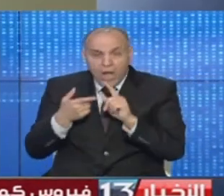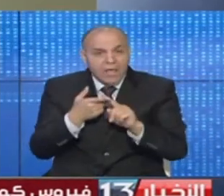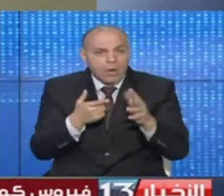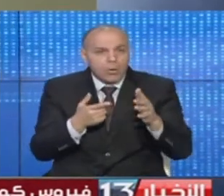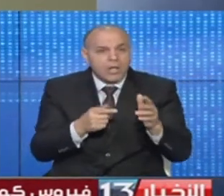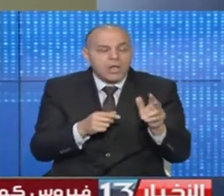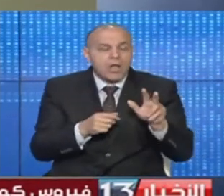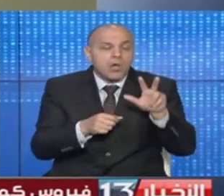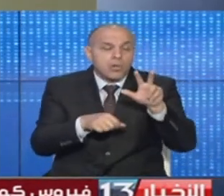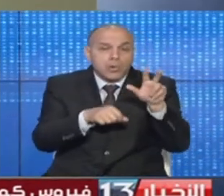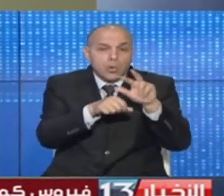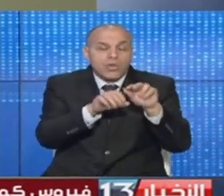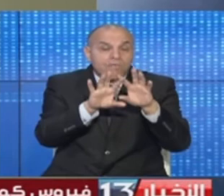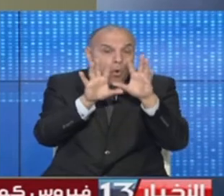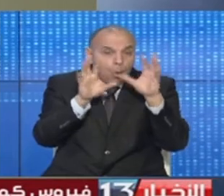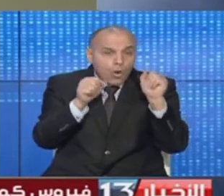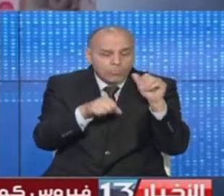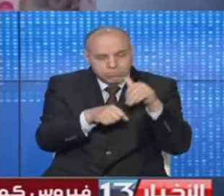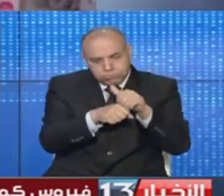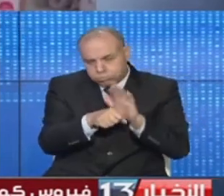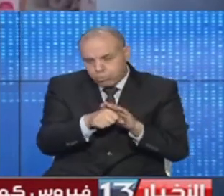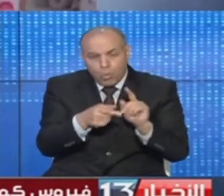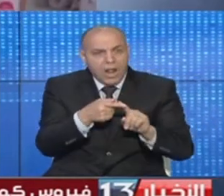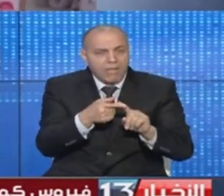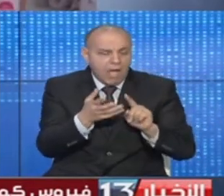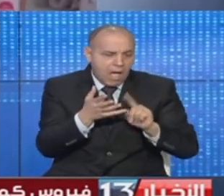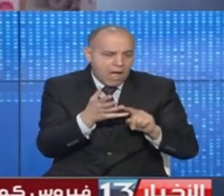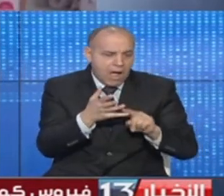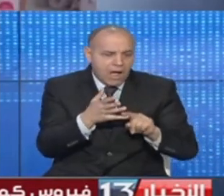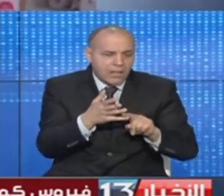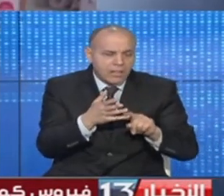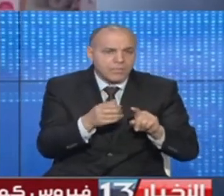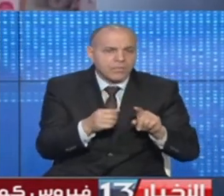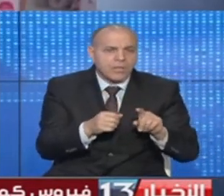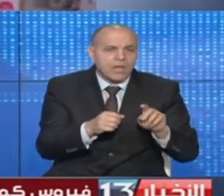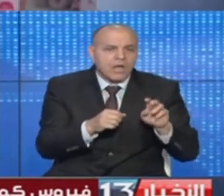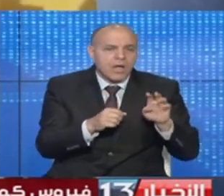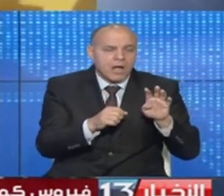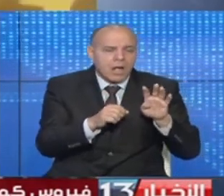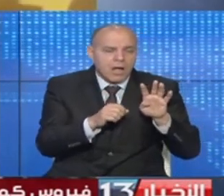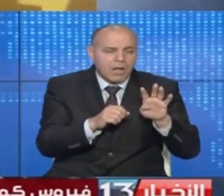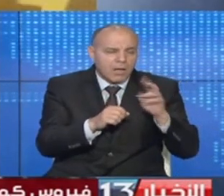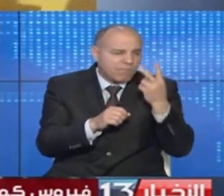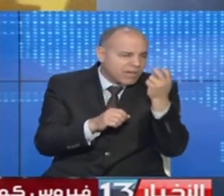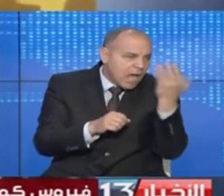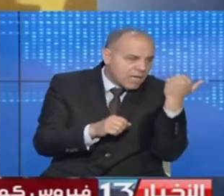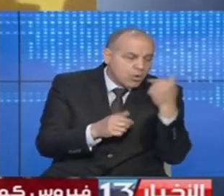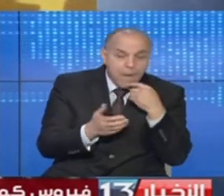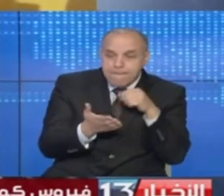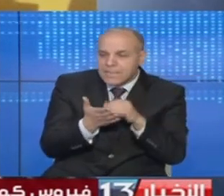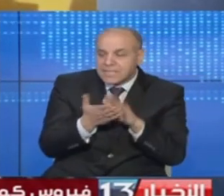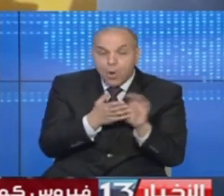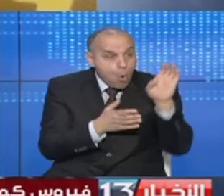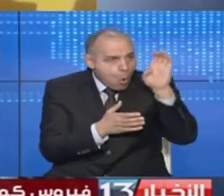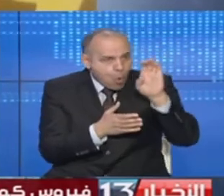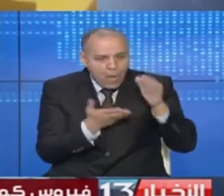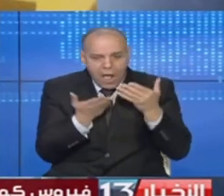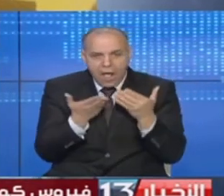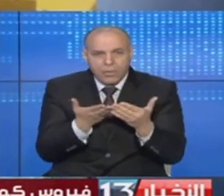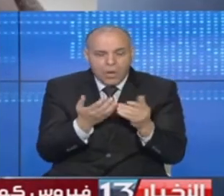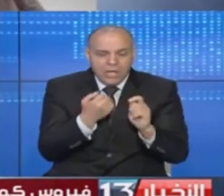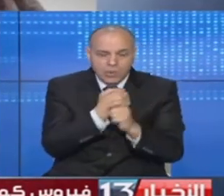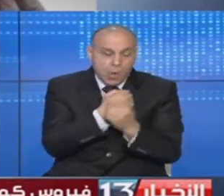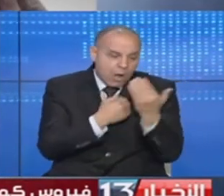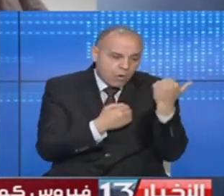نحو ثلث الإصابات الإجمالية قد سجل خلال آخر 48 يوما. ولا تزال أوروبا التي أصبحت